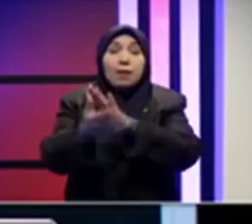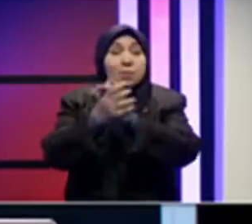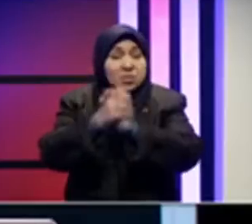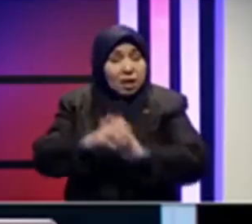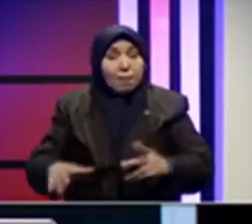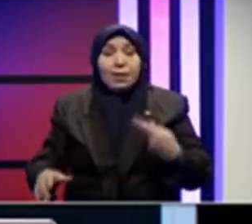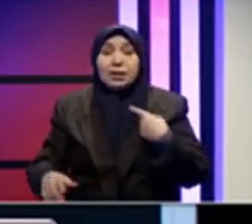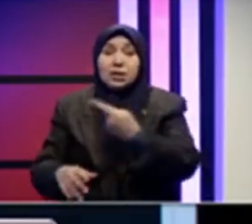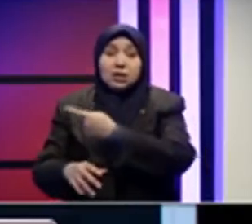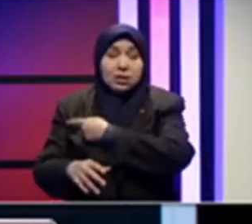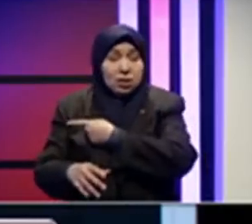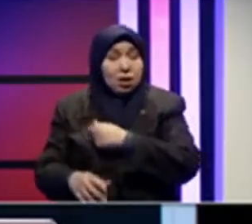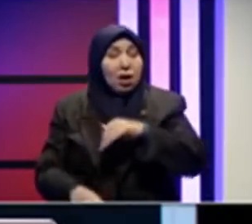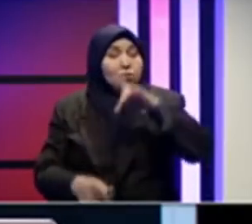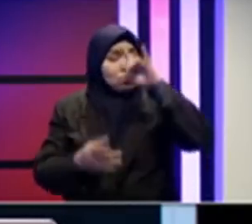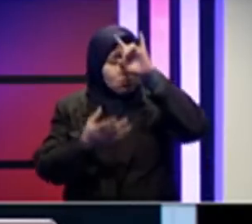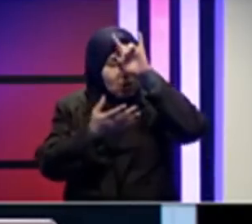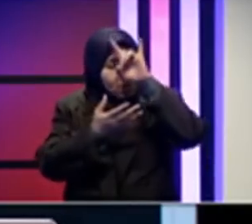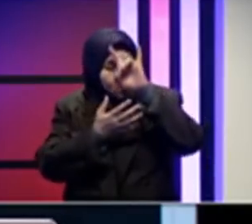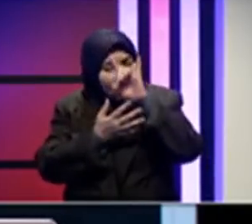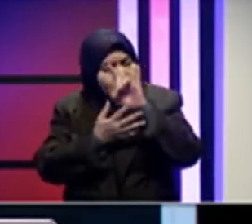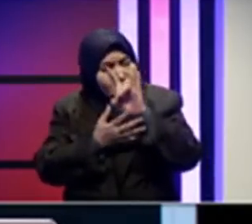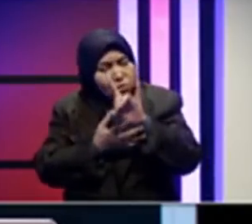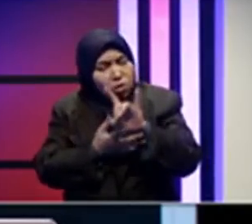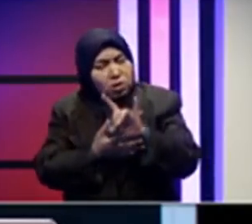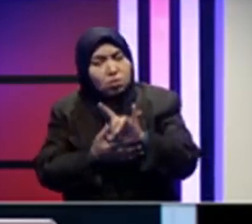Ayat 65. A'udzubillahi minasyaitan.